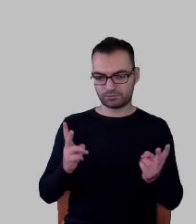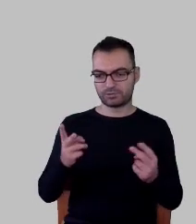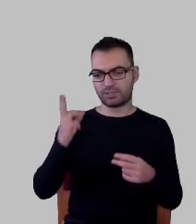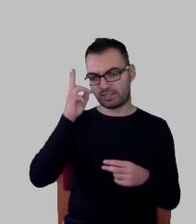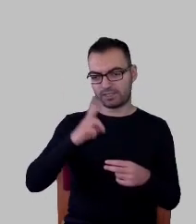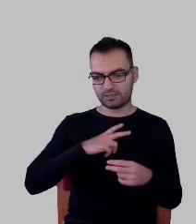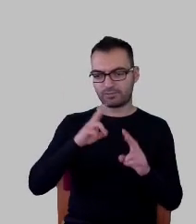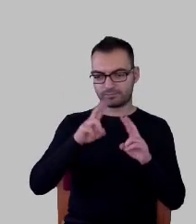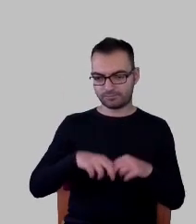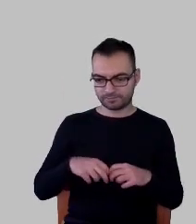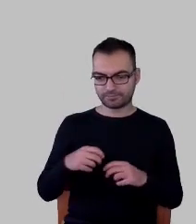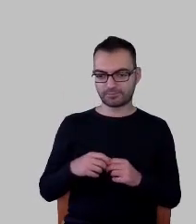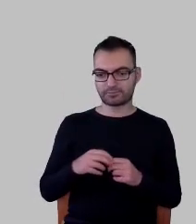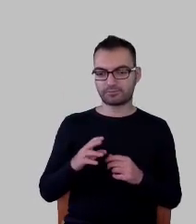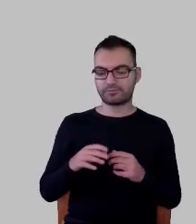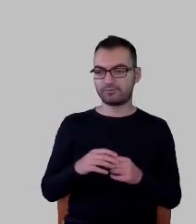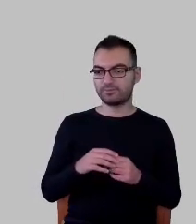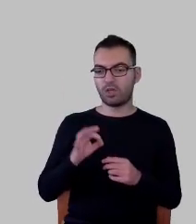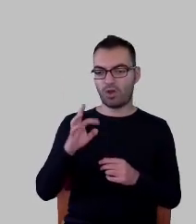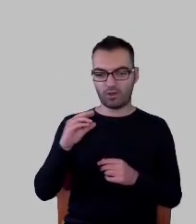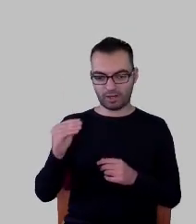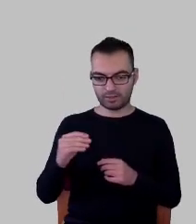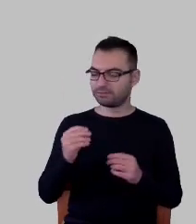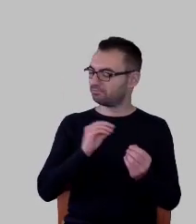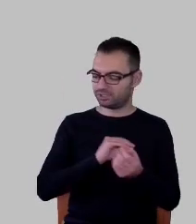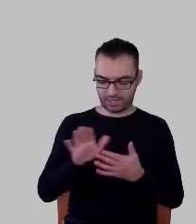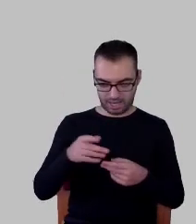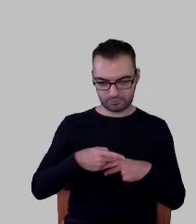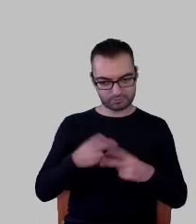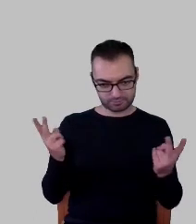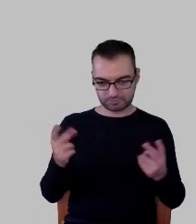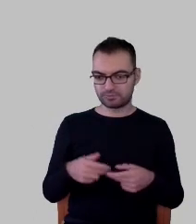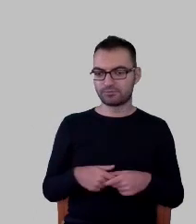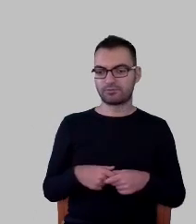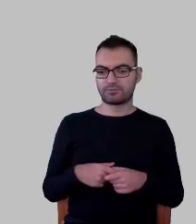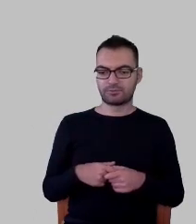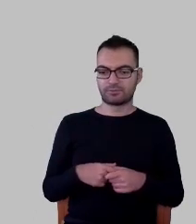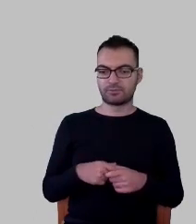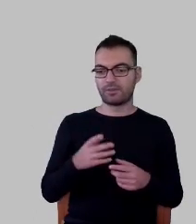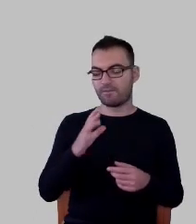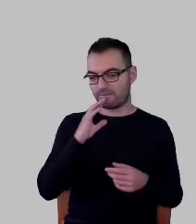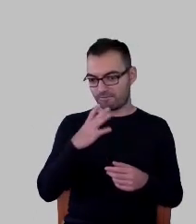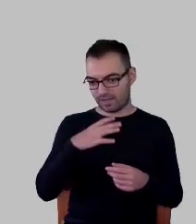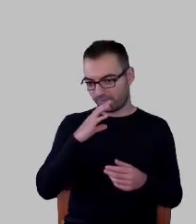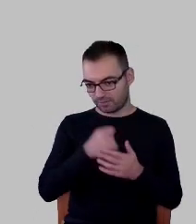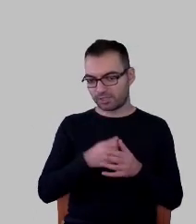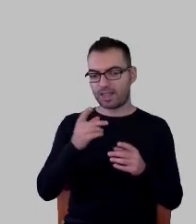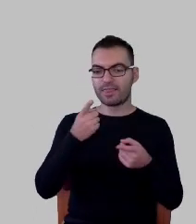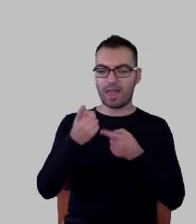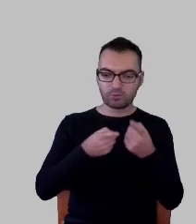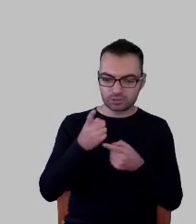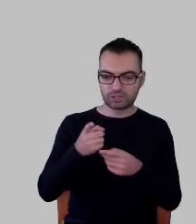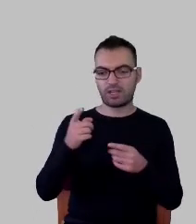przez Instytut Badań Edukacyjnych czy Ośrodek Rozwoju Edukacji nieodpłatnie, do zastosowania też przez nauczycieli,